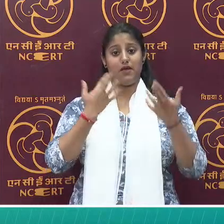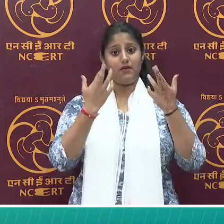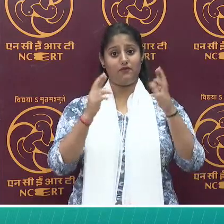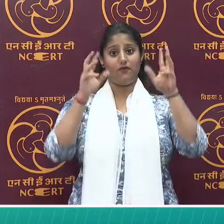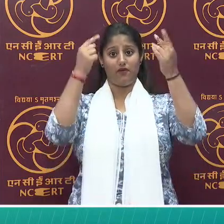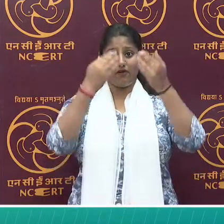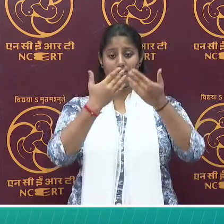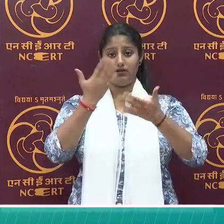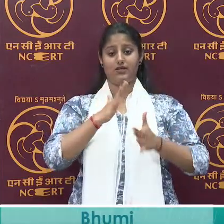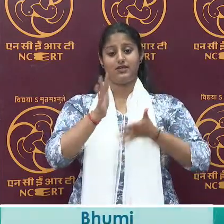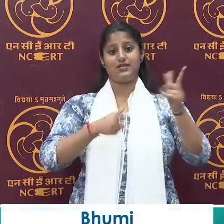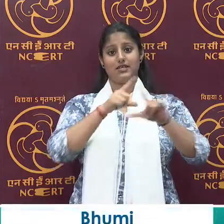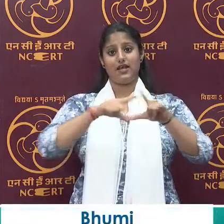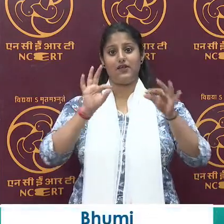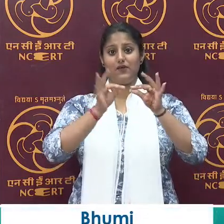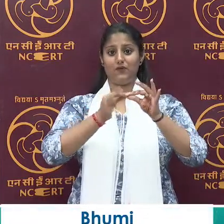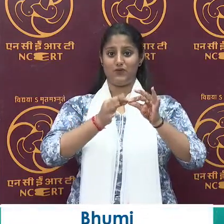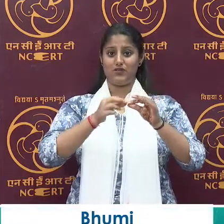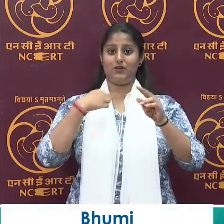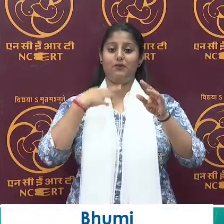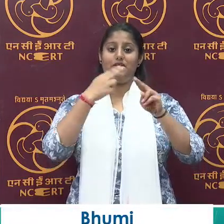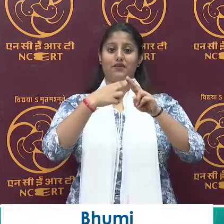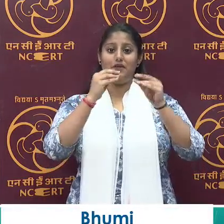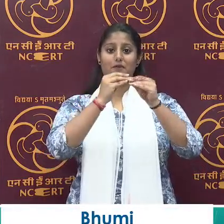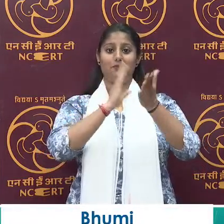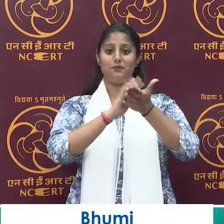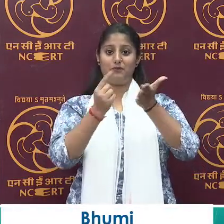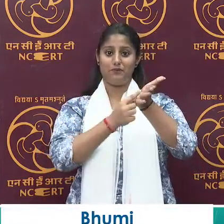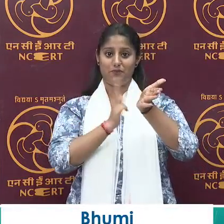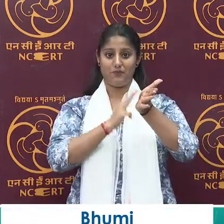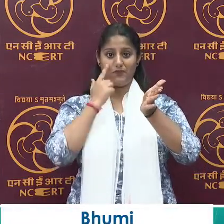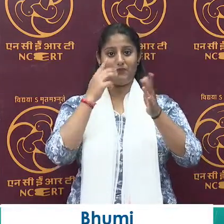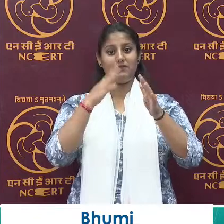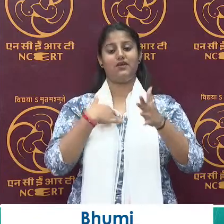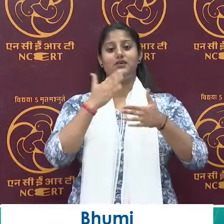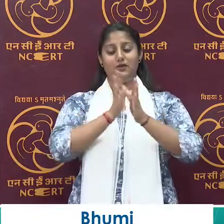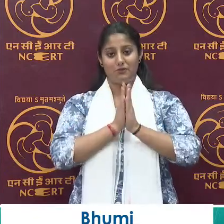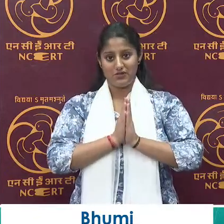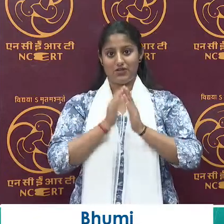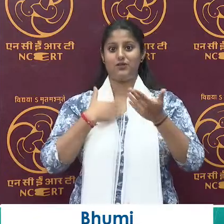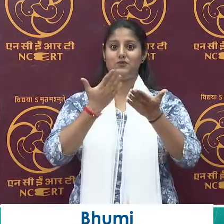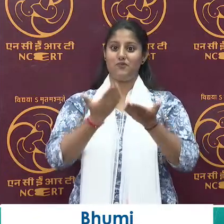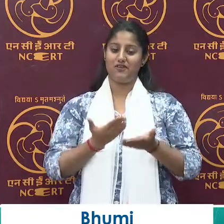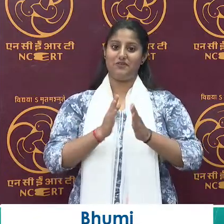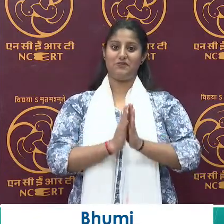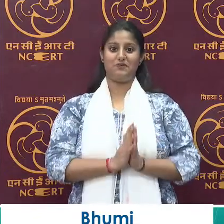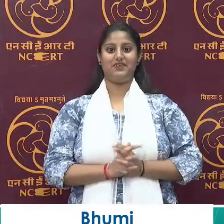our sign language interpreter Miss Bhumi. Namaskar Bhumi ji, आपको बहुत बहुत स्वागत है.